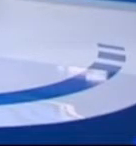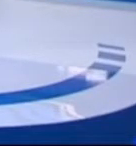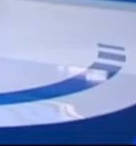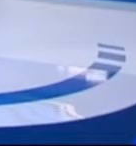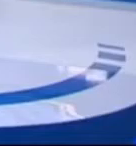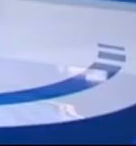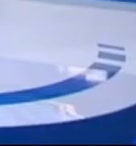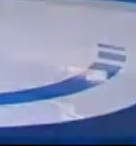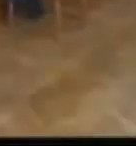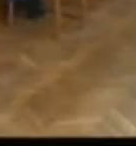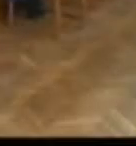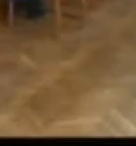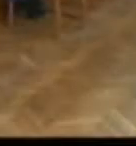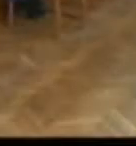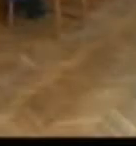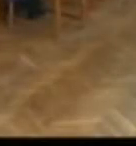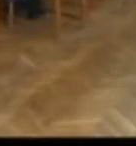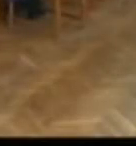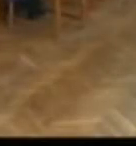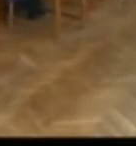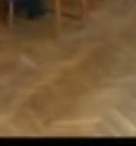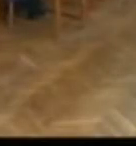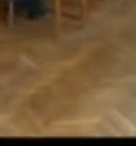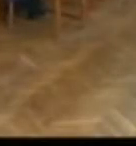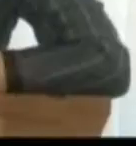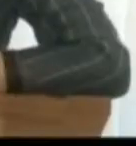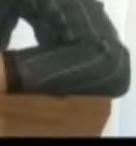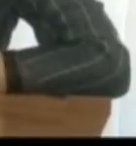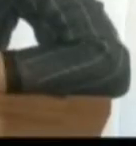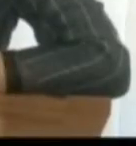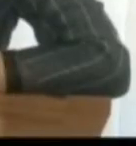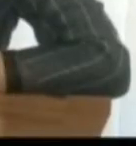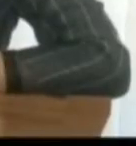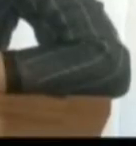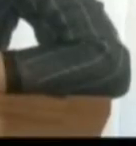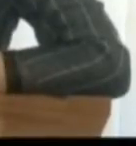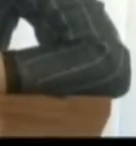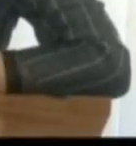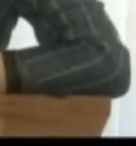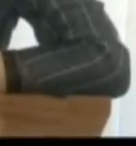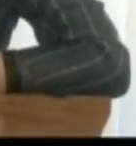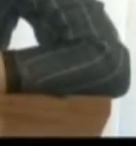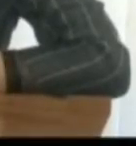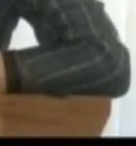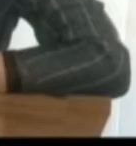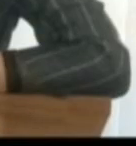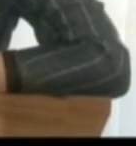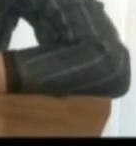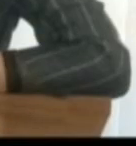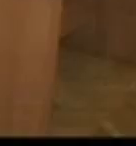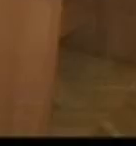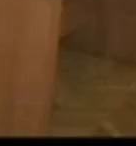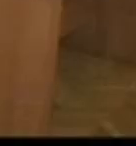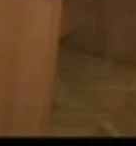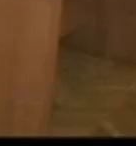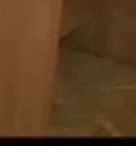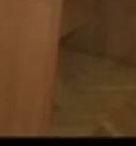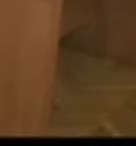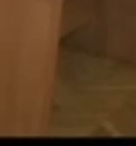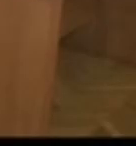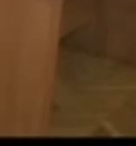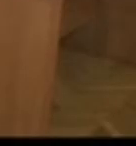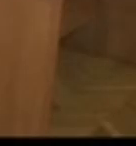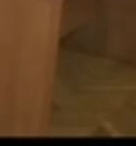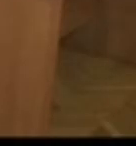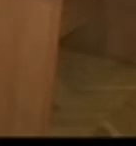аударайық. Биыл қалада тозығы жетіп тұрған білім ошақтары ретке келтірілетін болды. Қала қазынасынан мектептерді